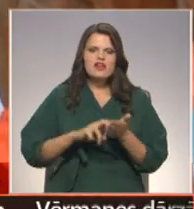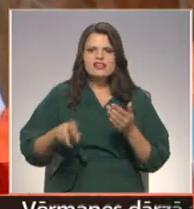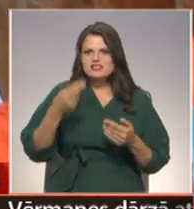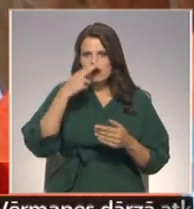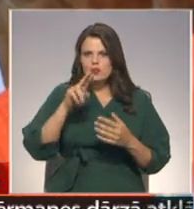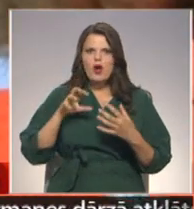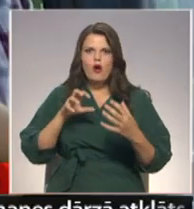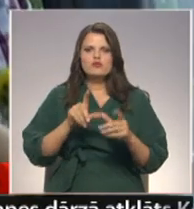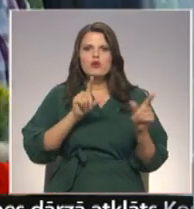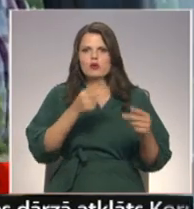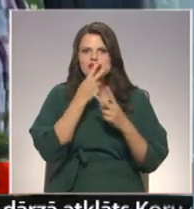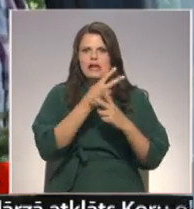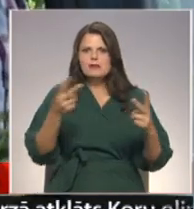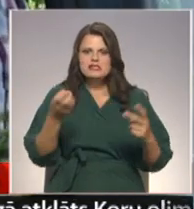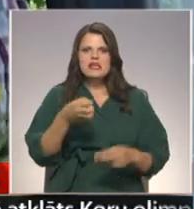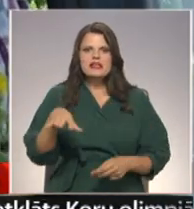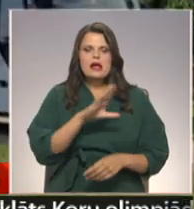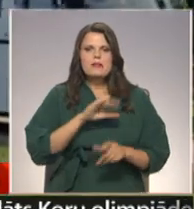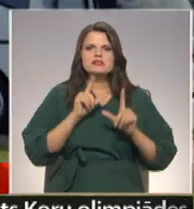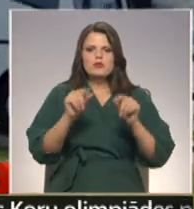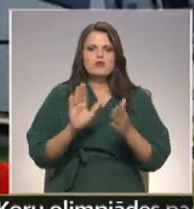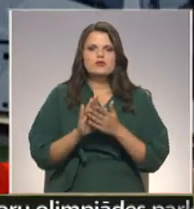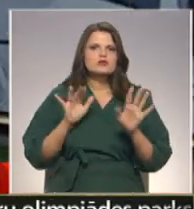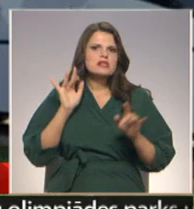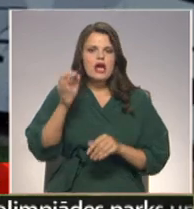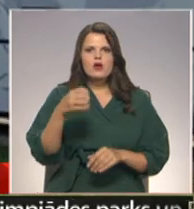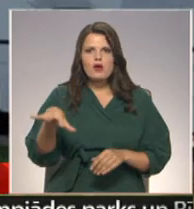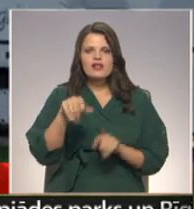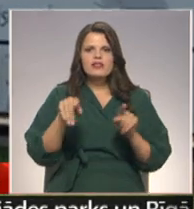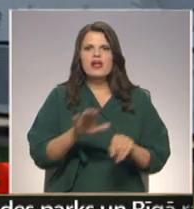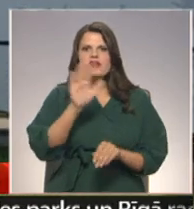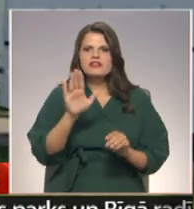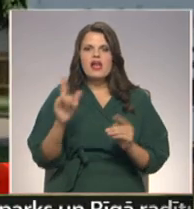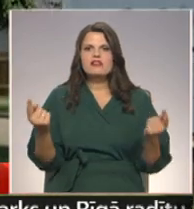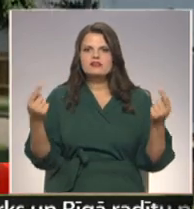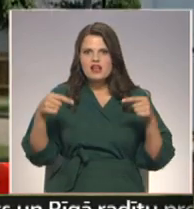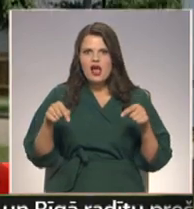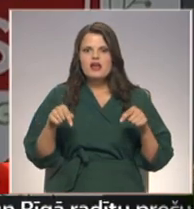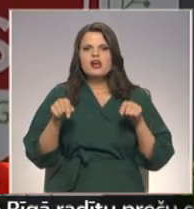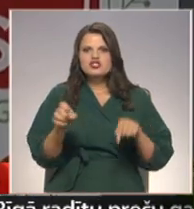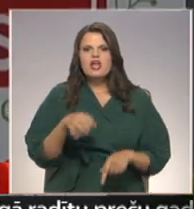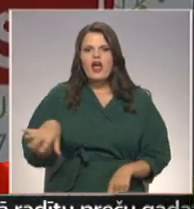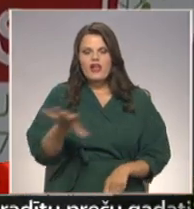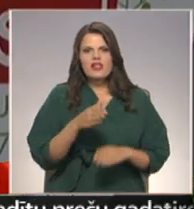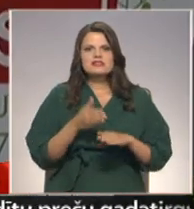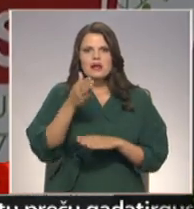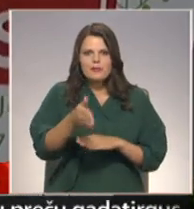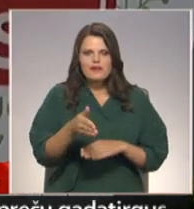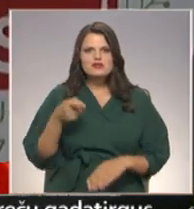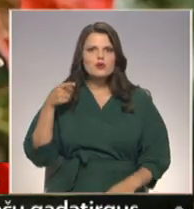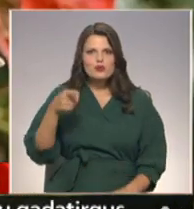un dodas dārzu apskatīt. Pēc tam dodas uz nākamo dārzu. Un tā dienas laikā arī šajā Jurgena dārzā